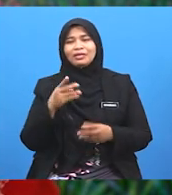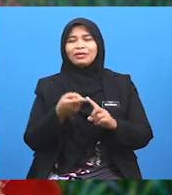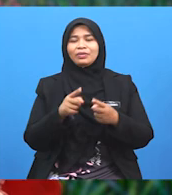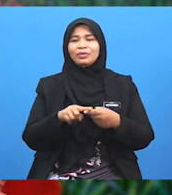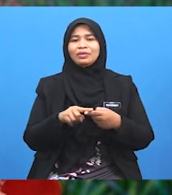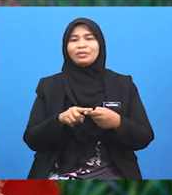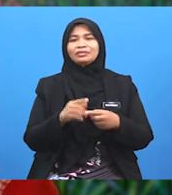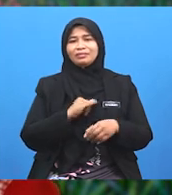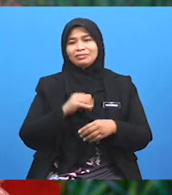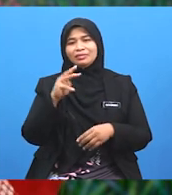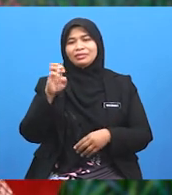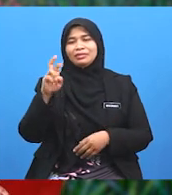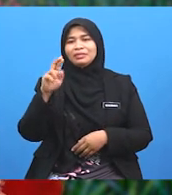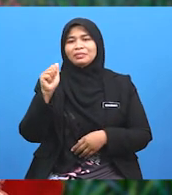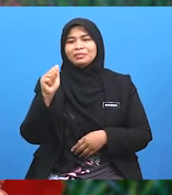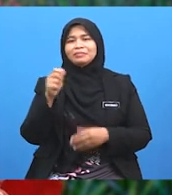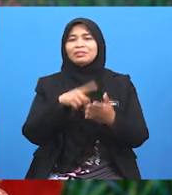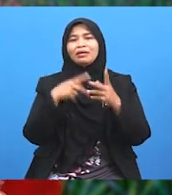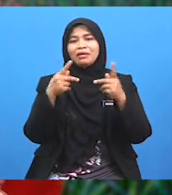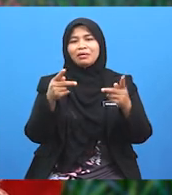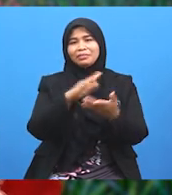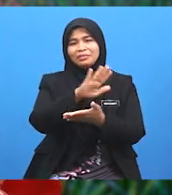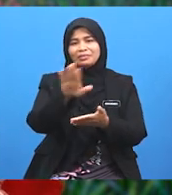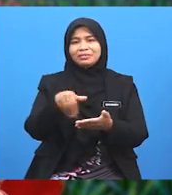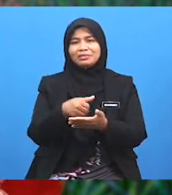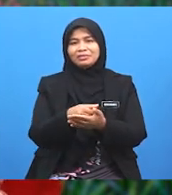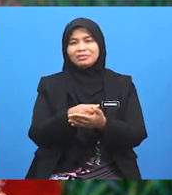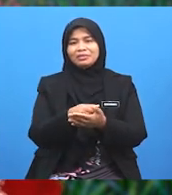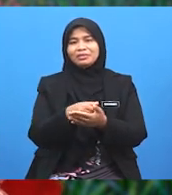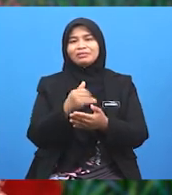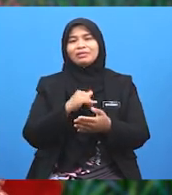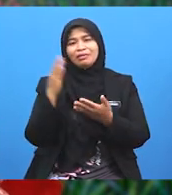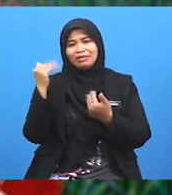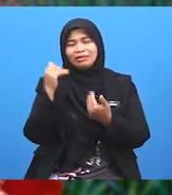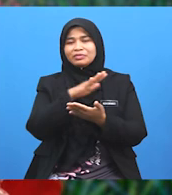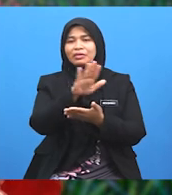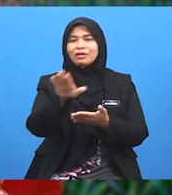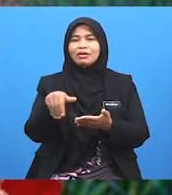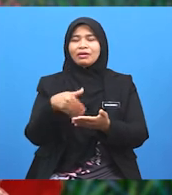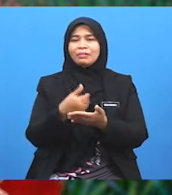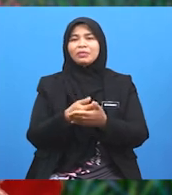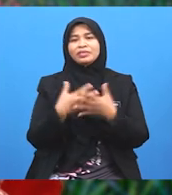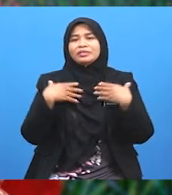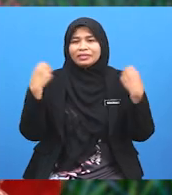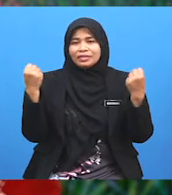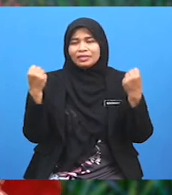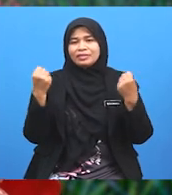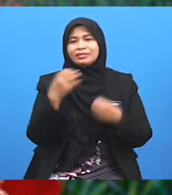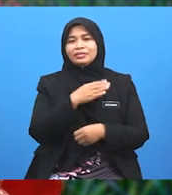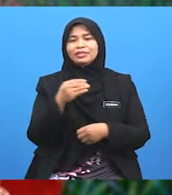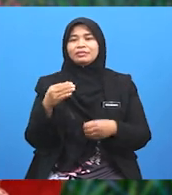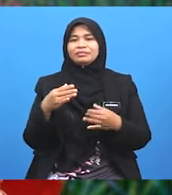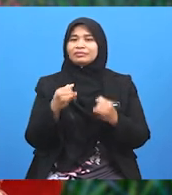saya Mira. Apa khabar semua? Mira berharap semua berada dalam keadaan sihat